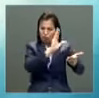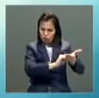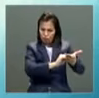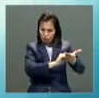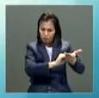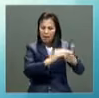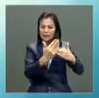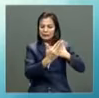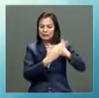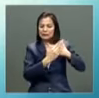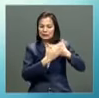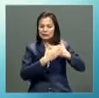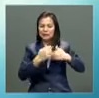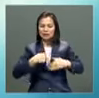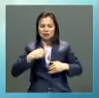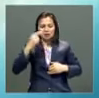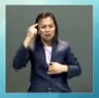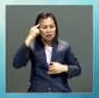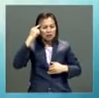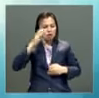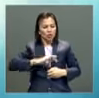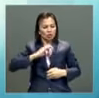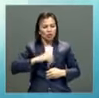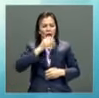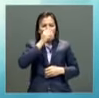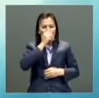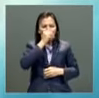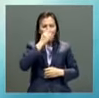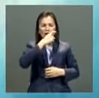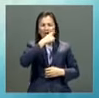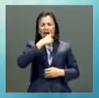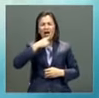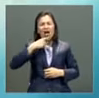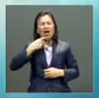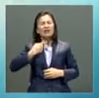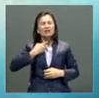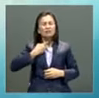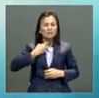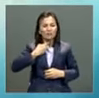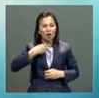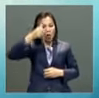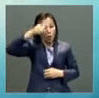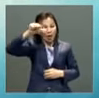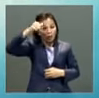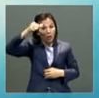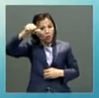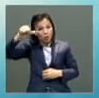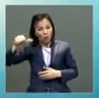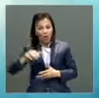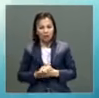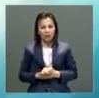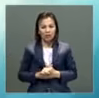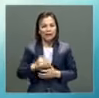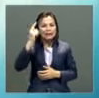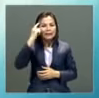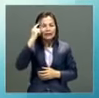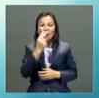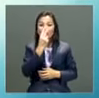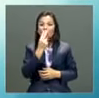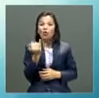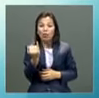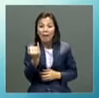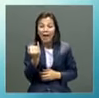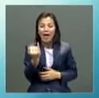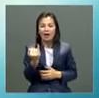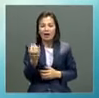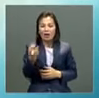ป็นตัวตื่นใจถ้าท่านเริ่มมีอาการนี้แล้วยาวนานหลายๆวันไม่ใช่แค่วันเดียวนะฮะตื่นขึ้นมาคัดจมูกแป๊บเดียวบางคนเป็นภูมิแพ้อาจจะมีอย่างนี้กันบ้